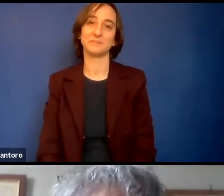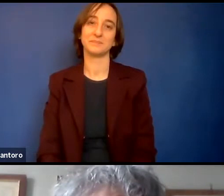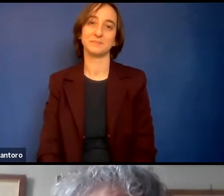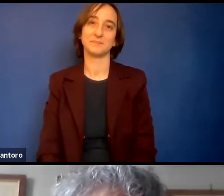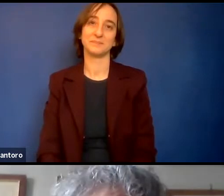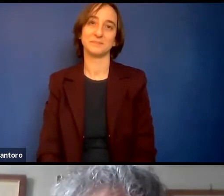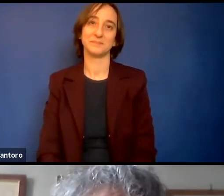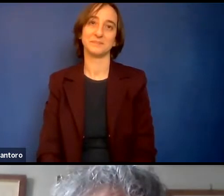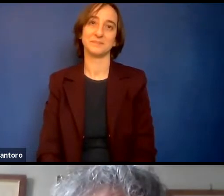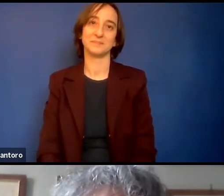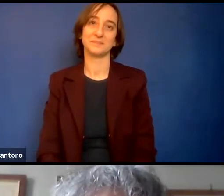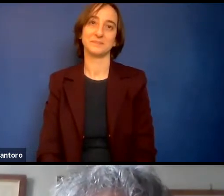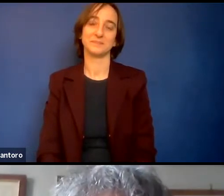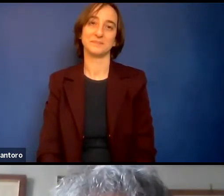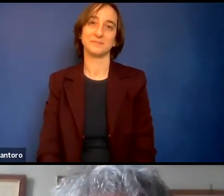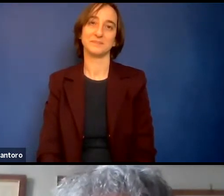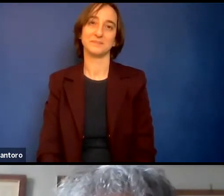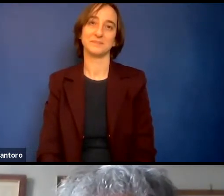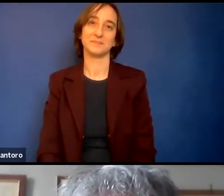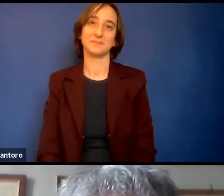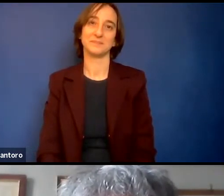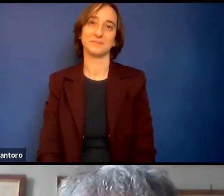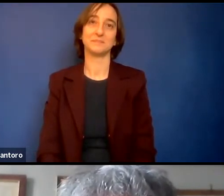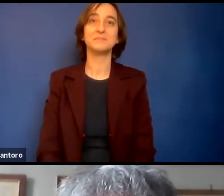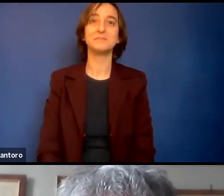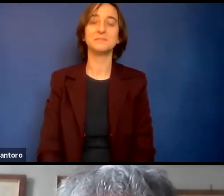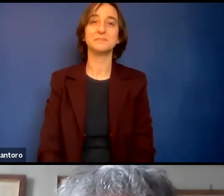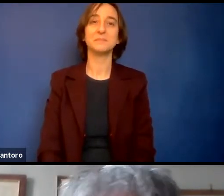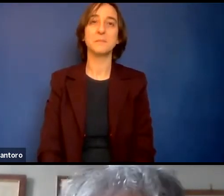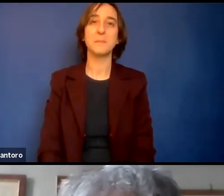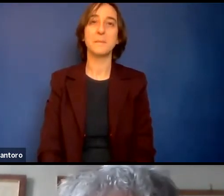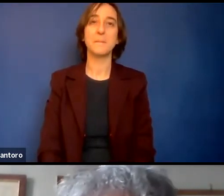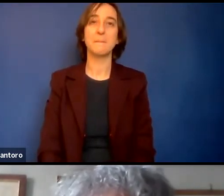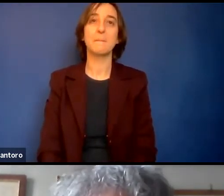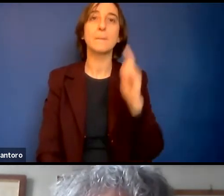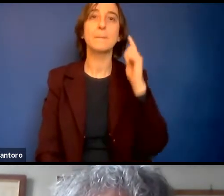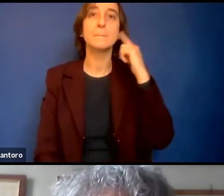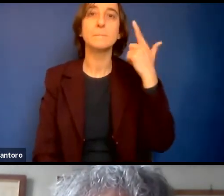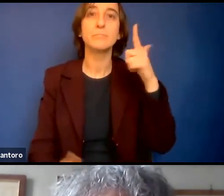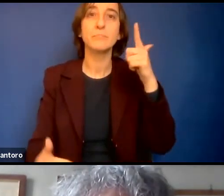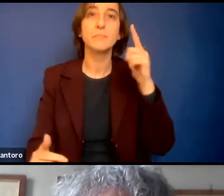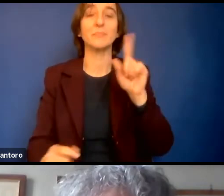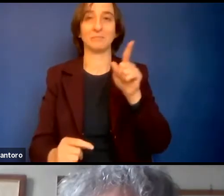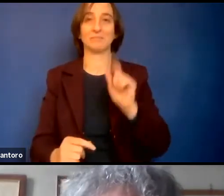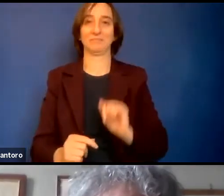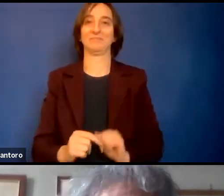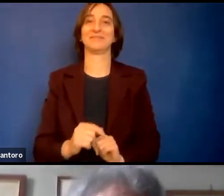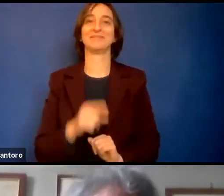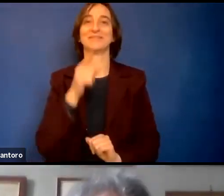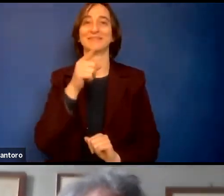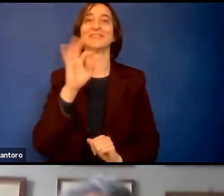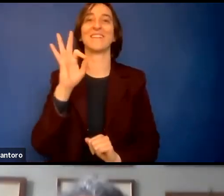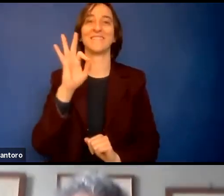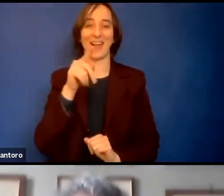Basta. Arrivederci a tutti